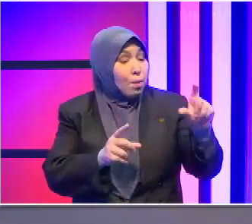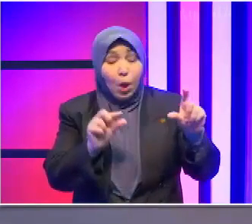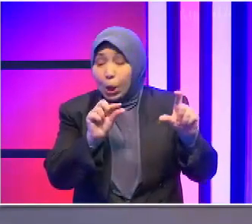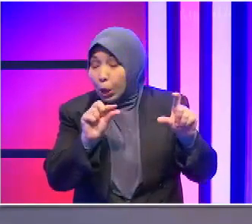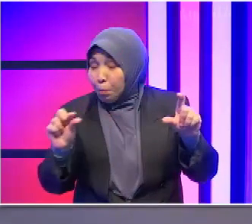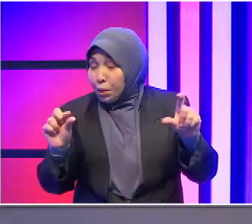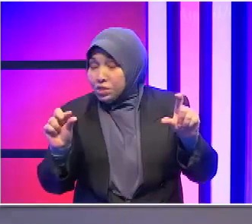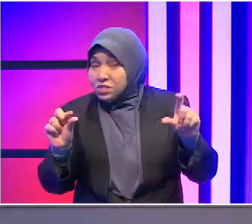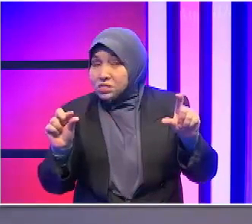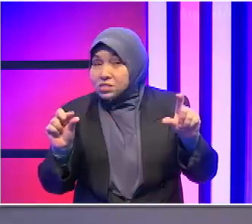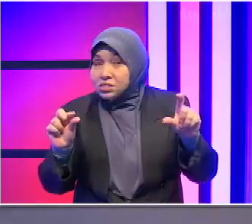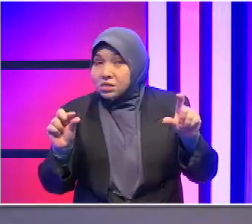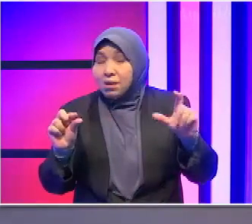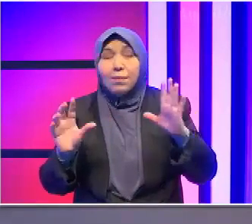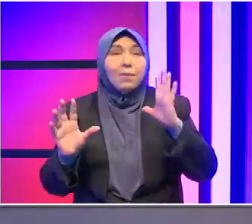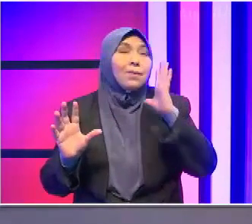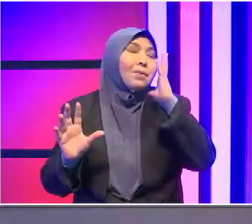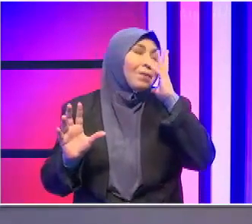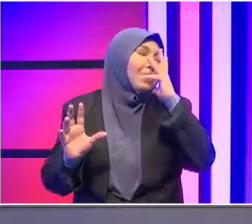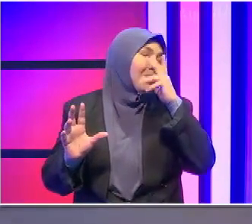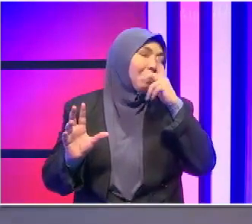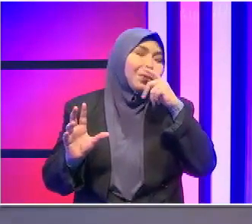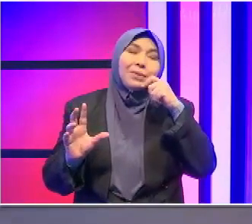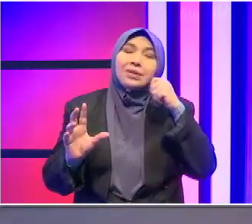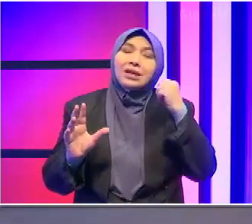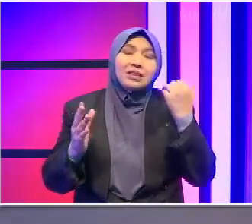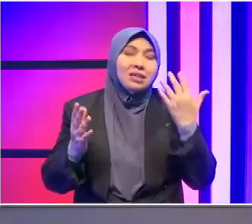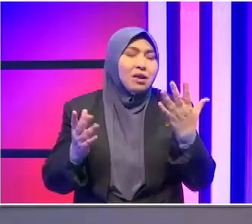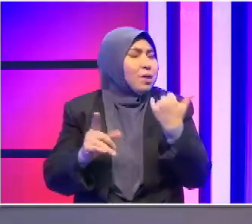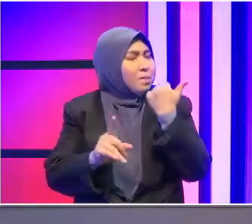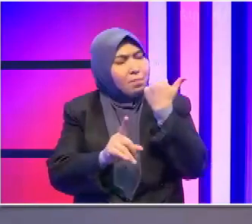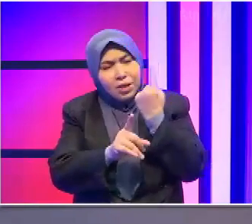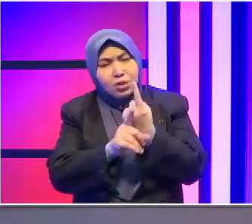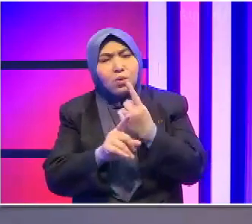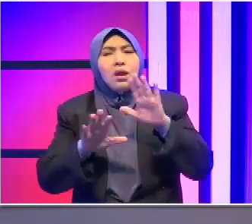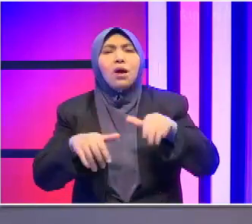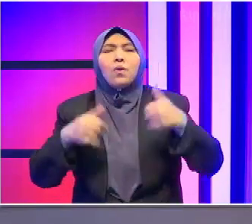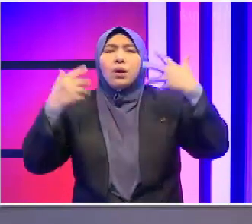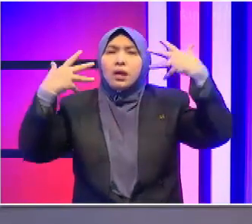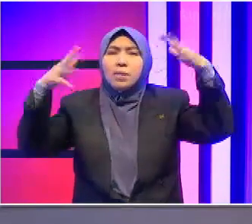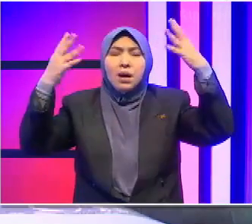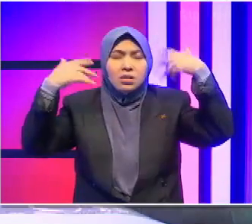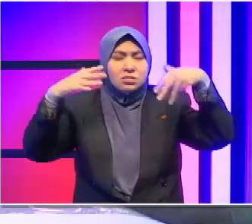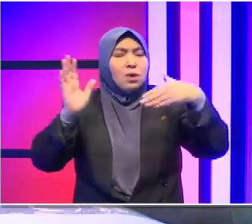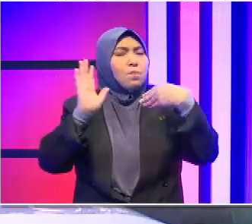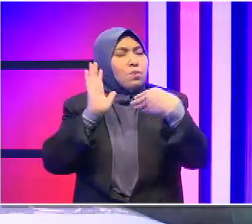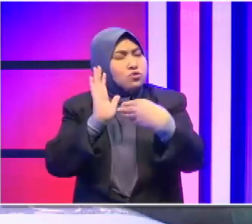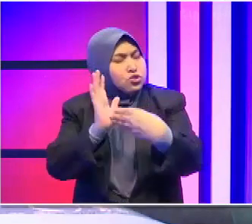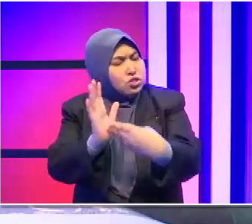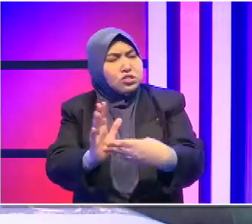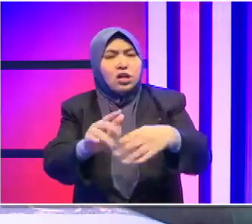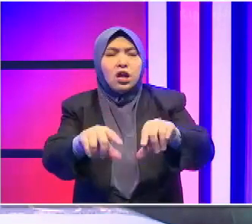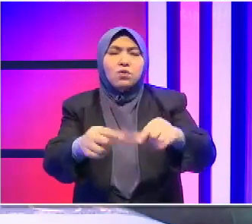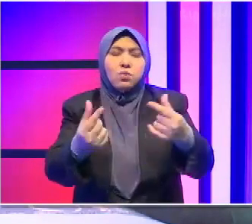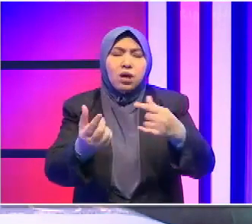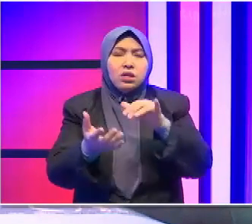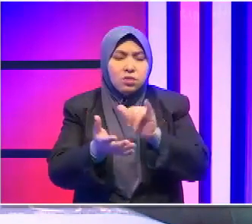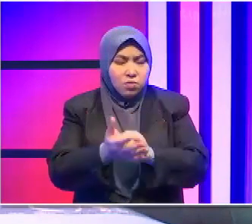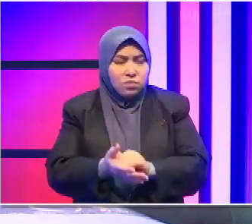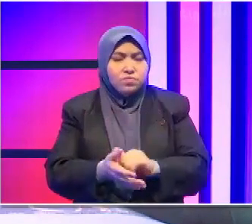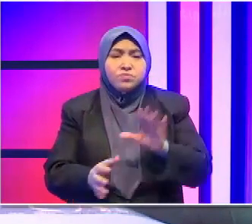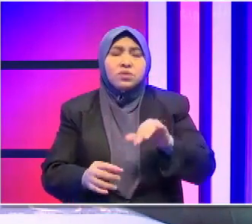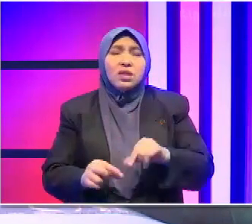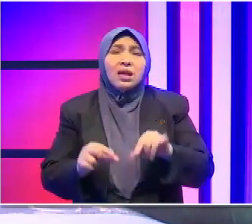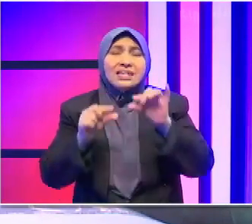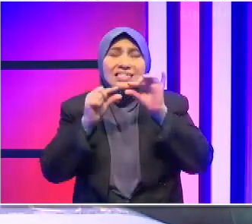TV detil cantik bunyi keindahan Masya Allah terus atau hebatnya mukjizat mukjizat al-qur'an masalah-masalah rezeki tersebut